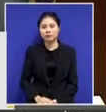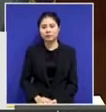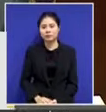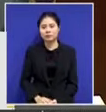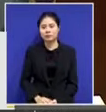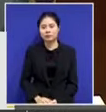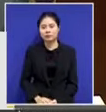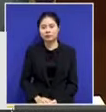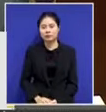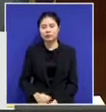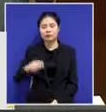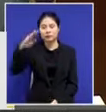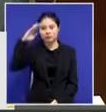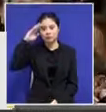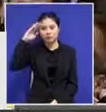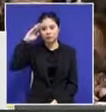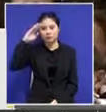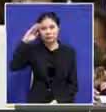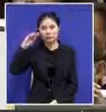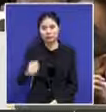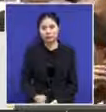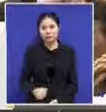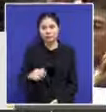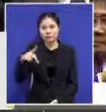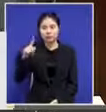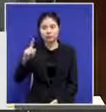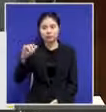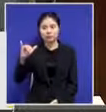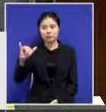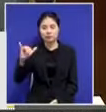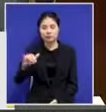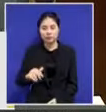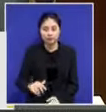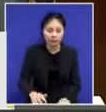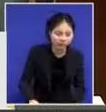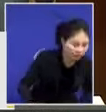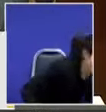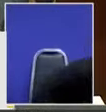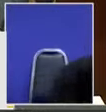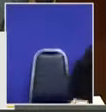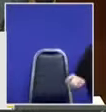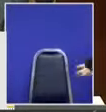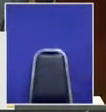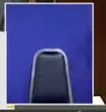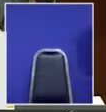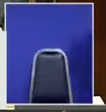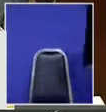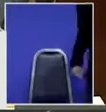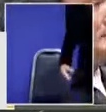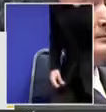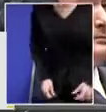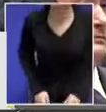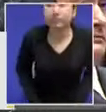ศรี พลเอกประยุทธ์จันทร์โอชาครับ 351นางสาวพรพิมลธรรมสาร นายธนาธรจึ